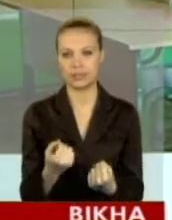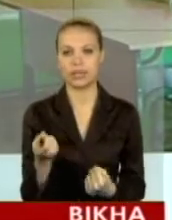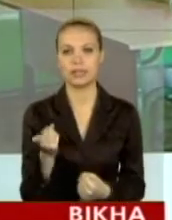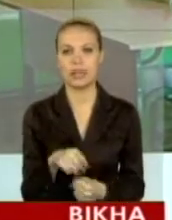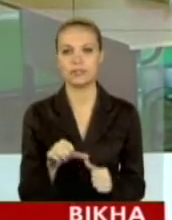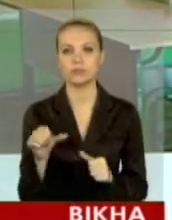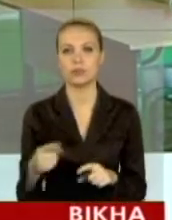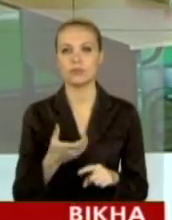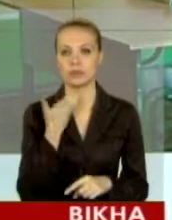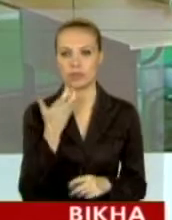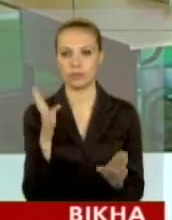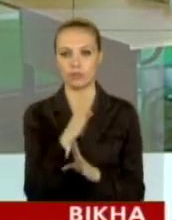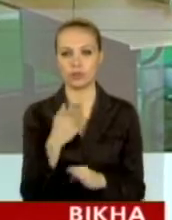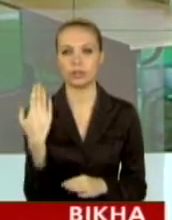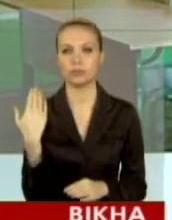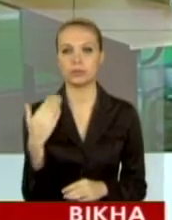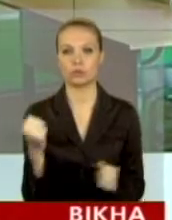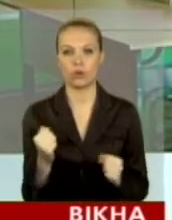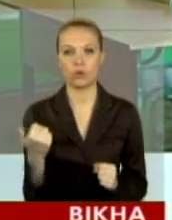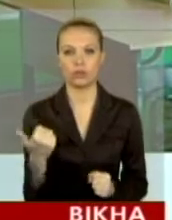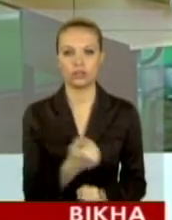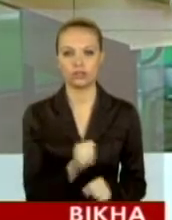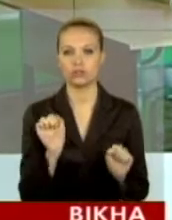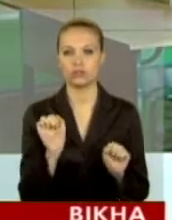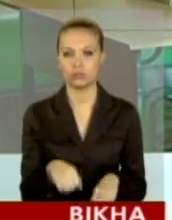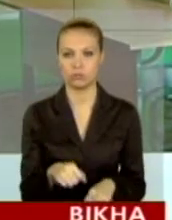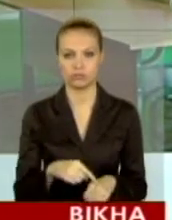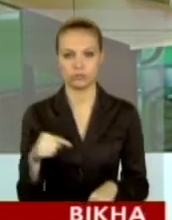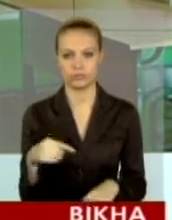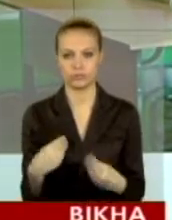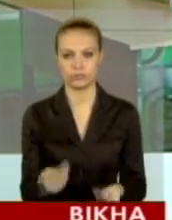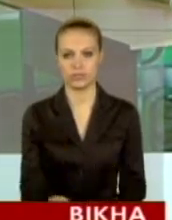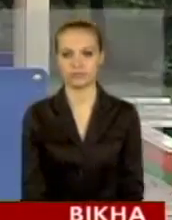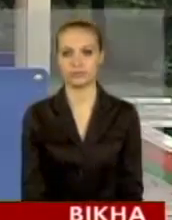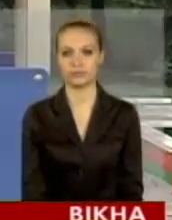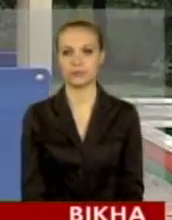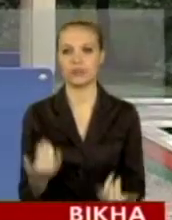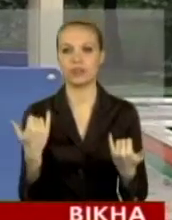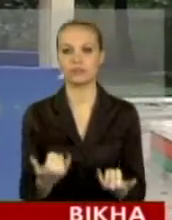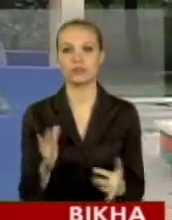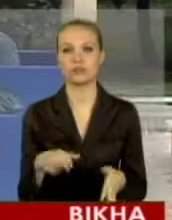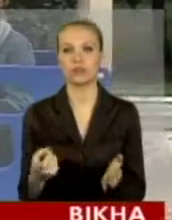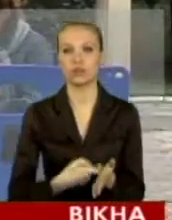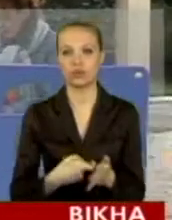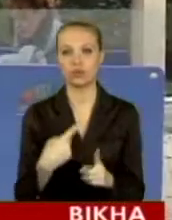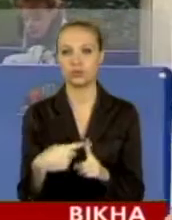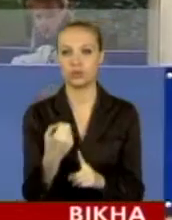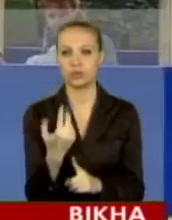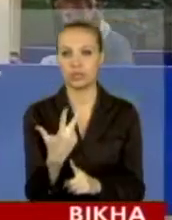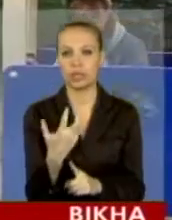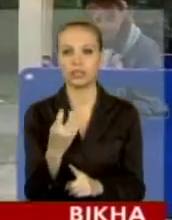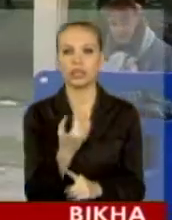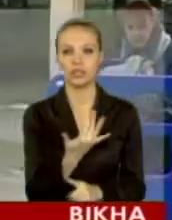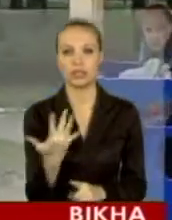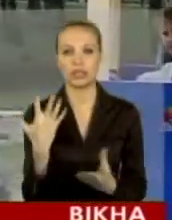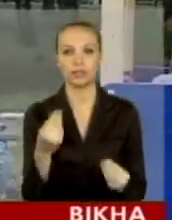навіть попри теплу погоду, минулий холодний тиждень може датися в знаки. Сьогодні на Донеччині плюс 13, а ще кілька